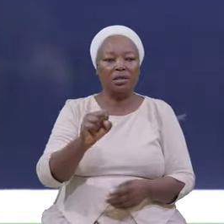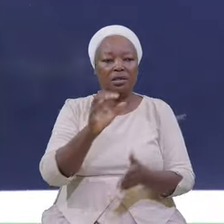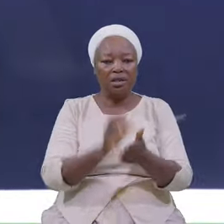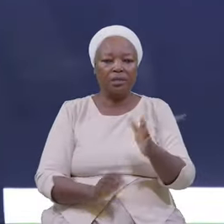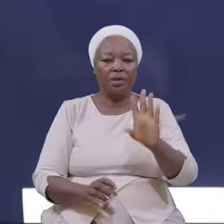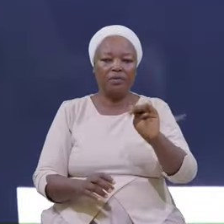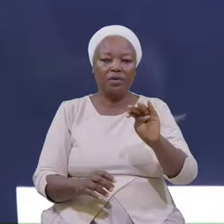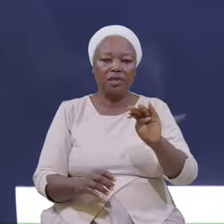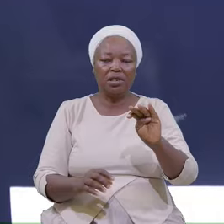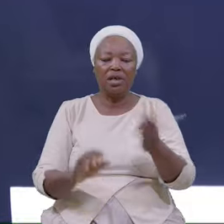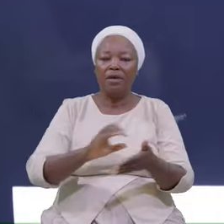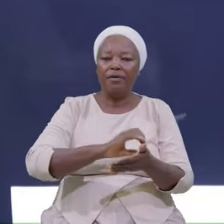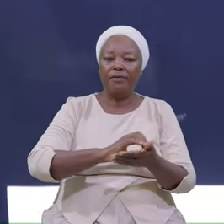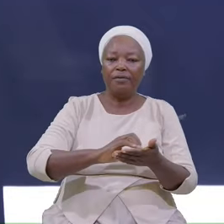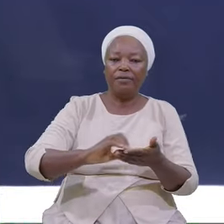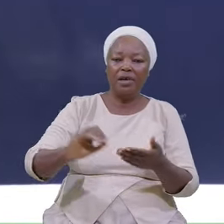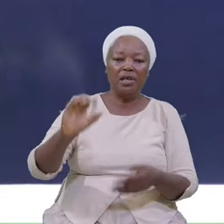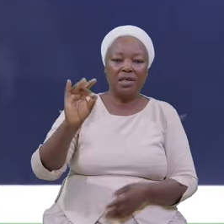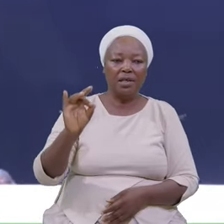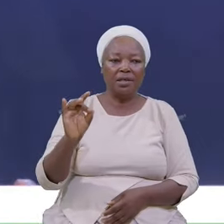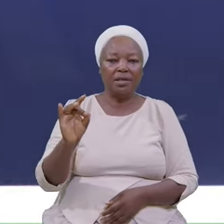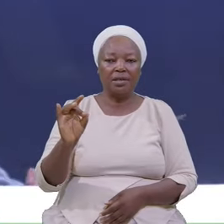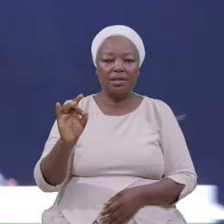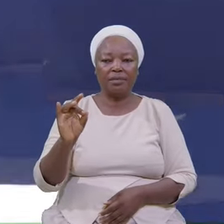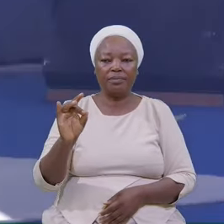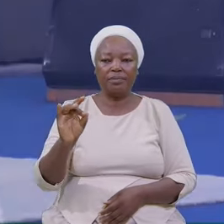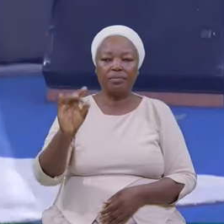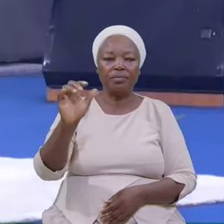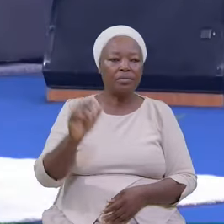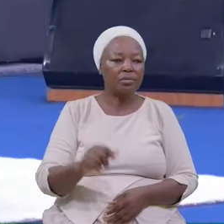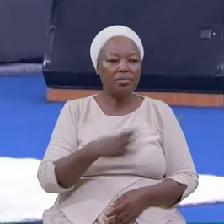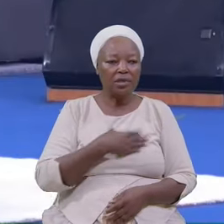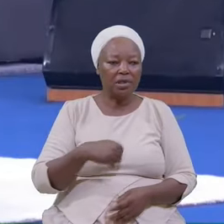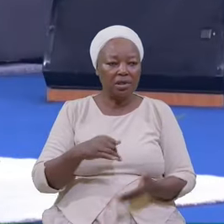chapitre 14. From verse 8. Verset 8. And it says,